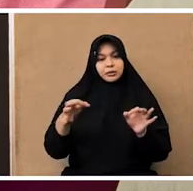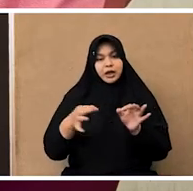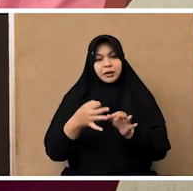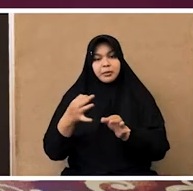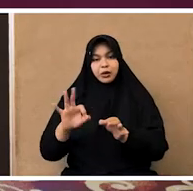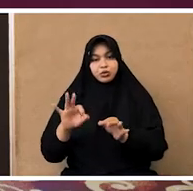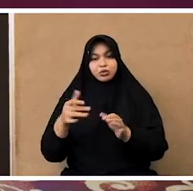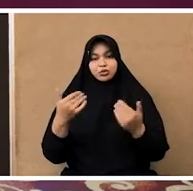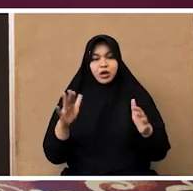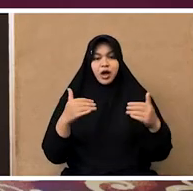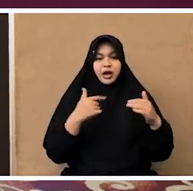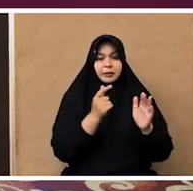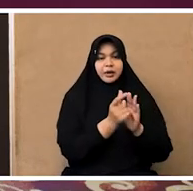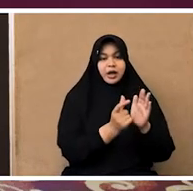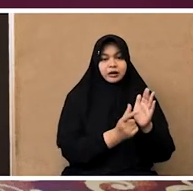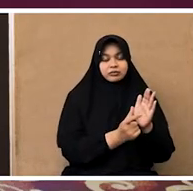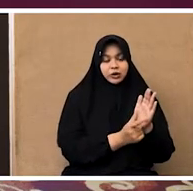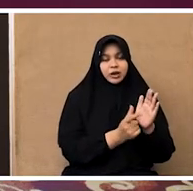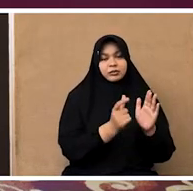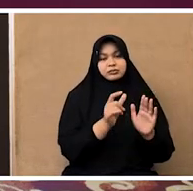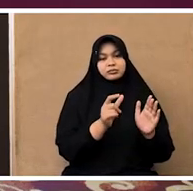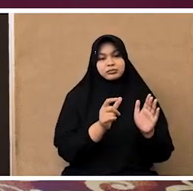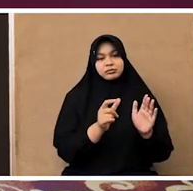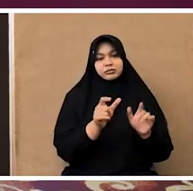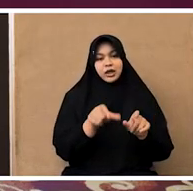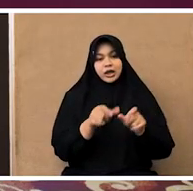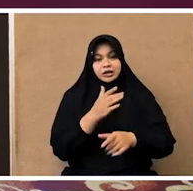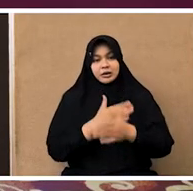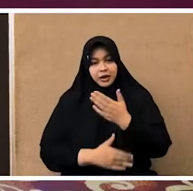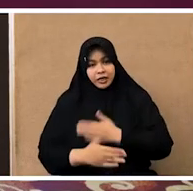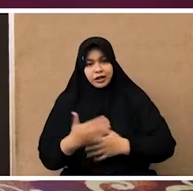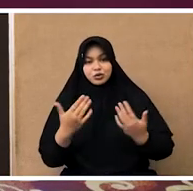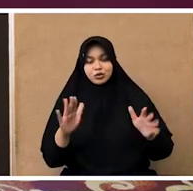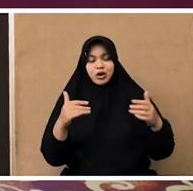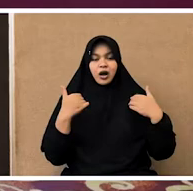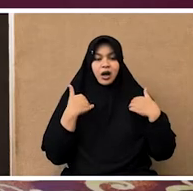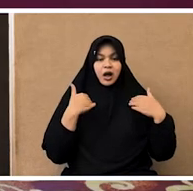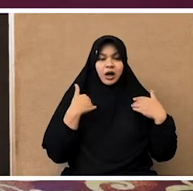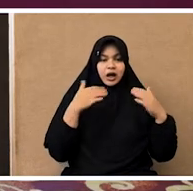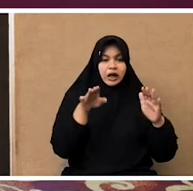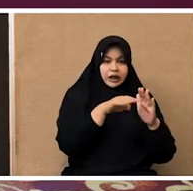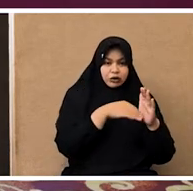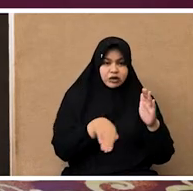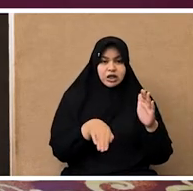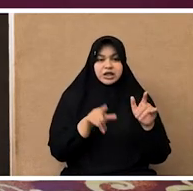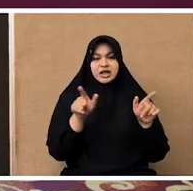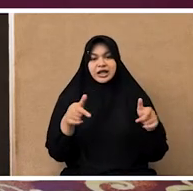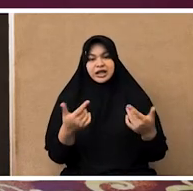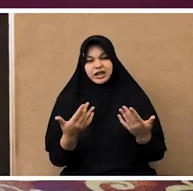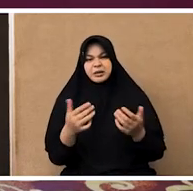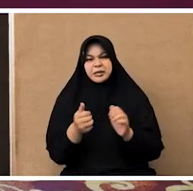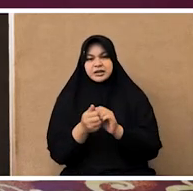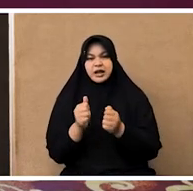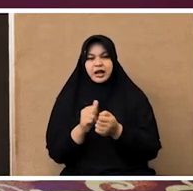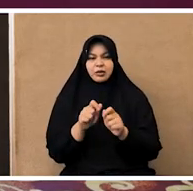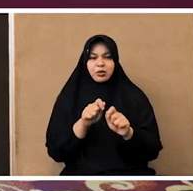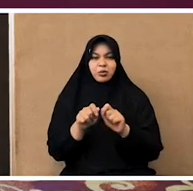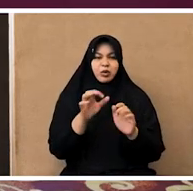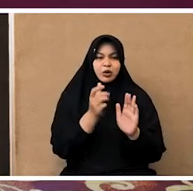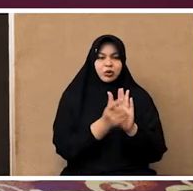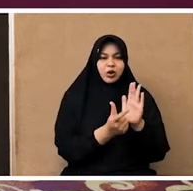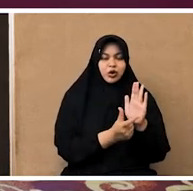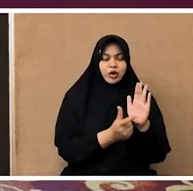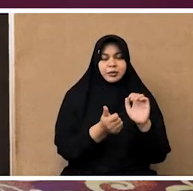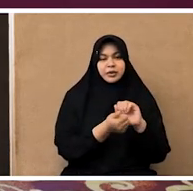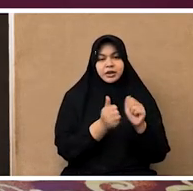crvd dan seterusnya ya cuman sekali lagi ini problem kayaknya membuat undang-undangnya ya yang bermasalah nah